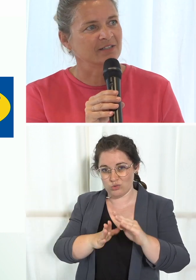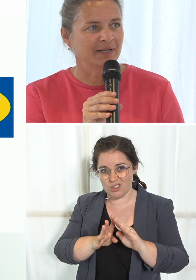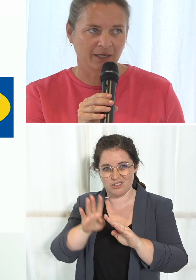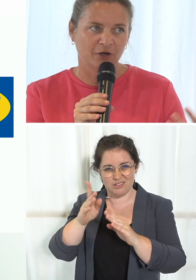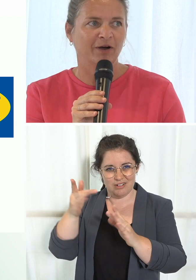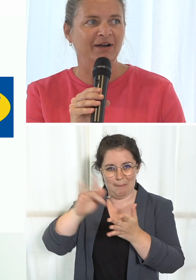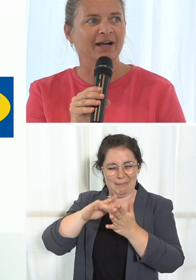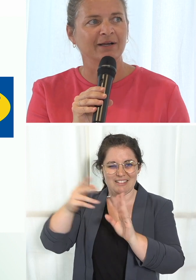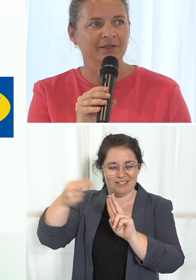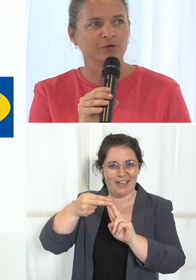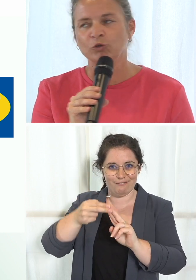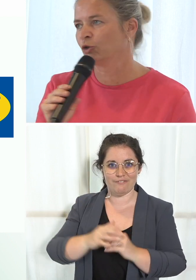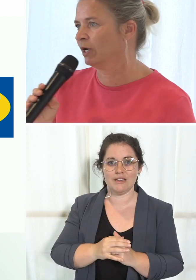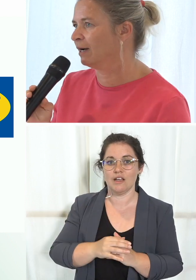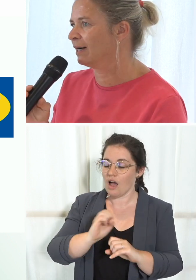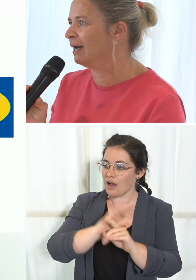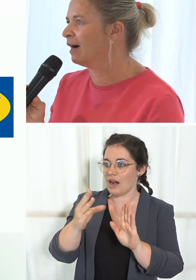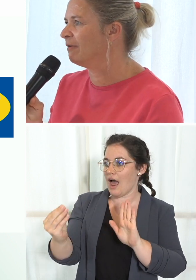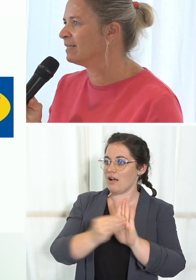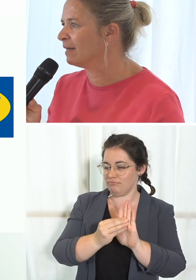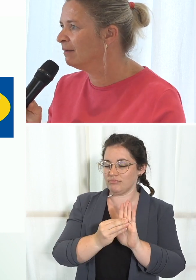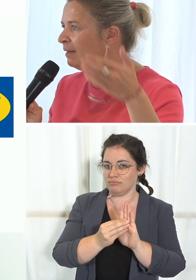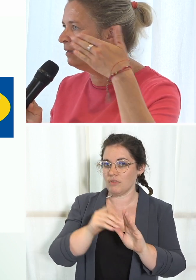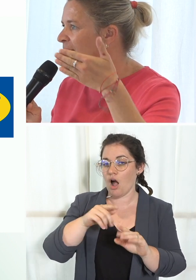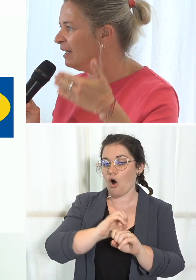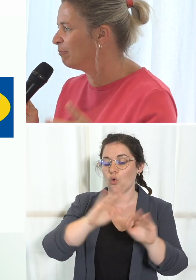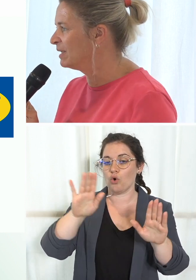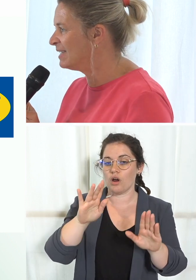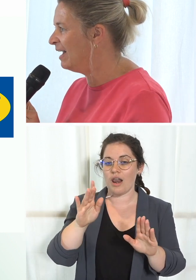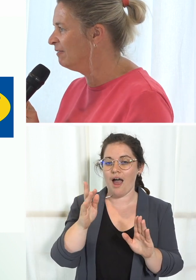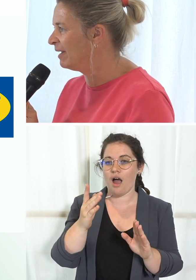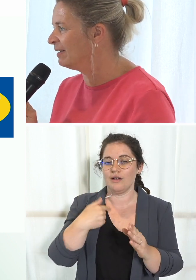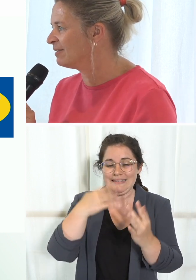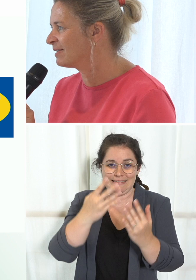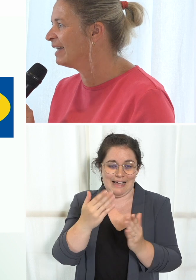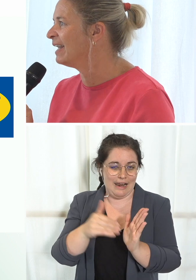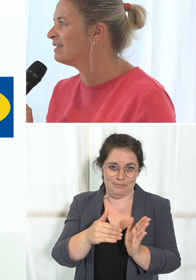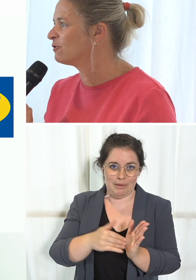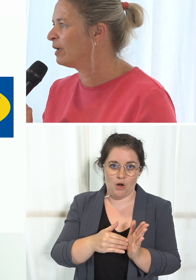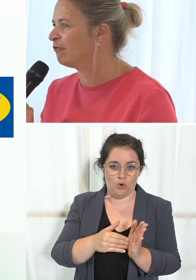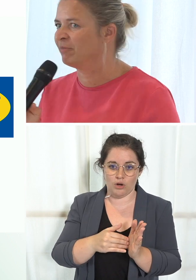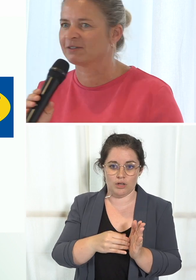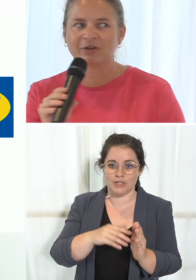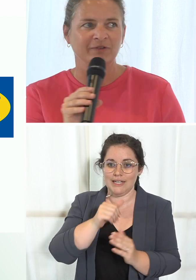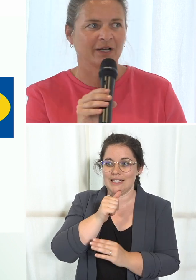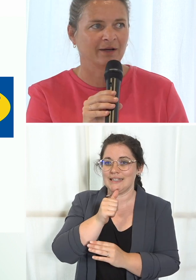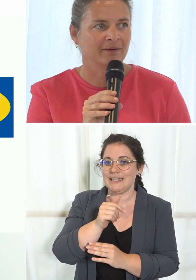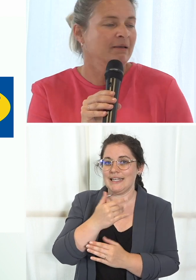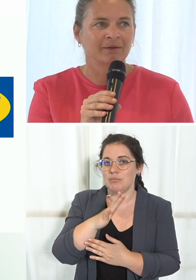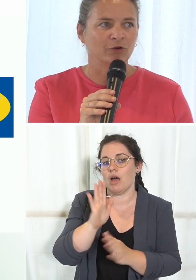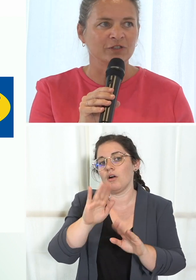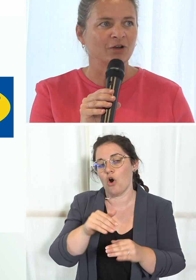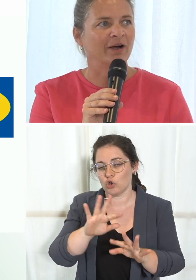also dass das wirklich klar verankert ist und natürlich auch klarerweise hinterlegt mit Zahlen, weil es ist kein nice to have mehr, sondern